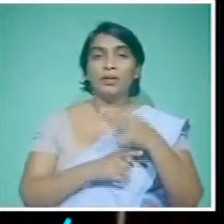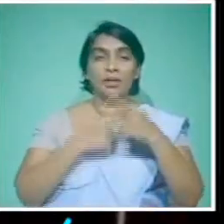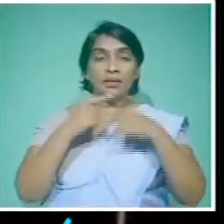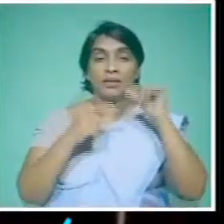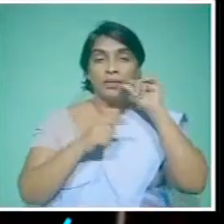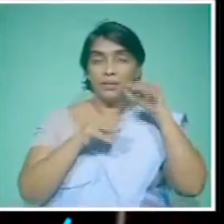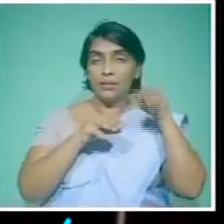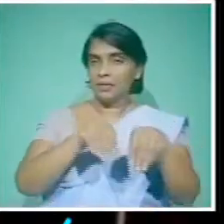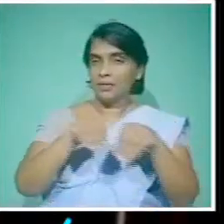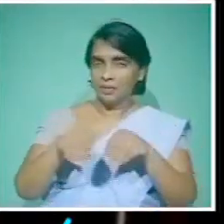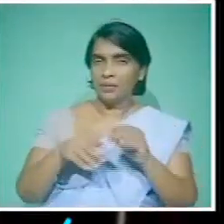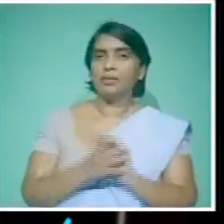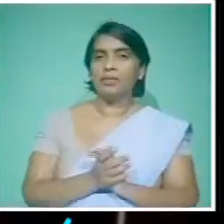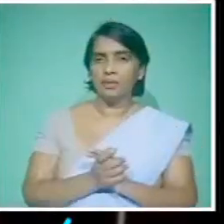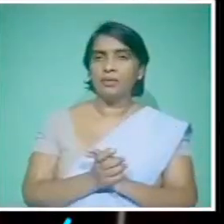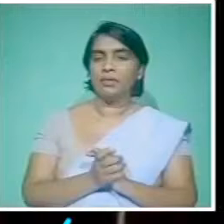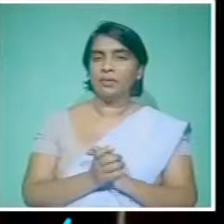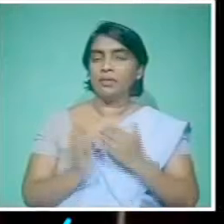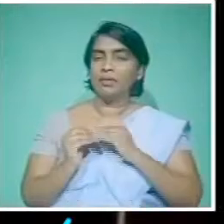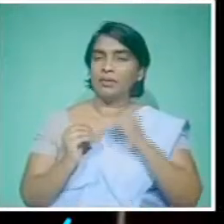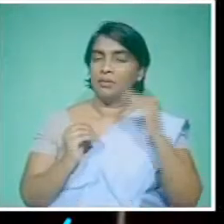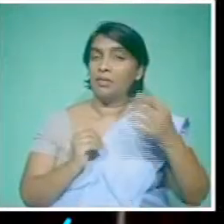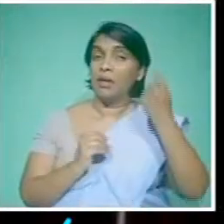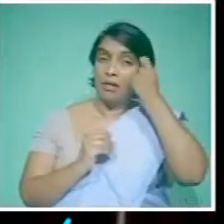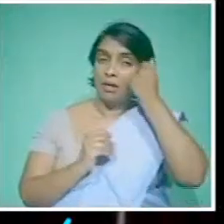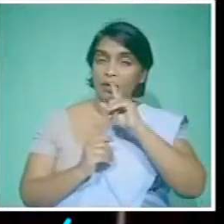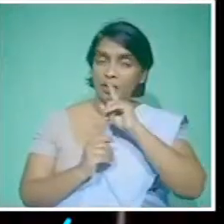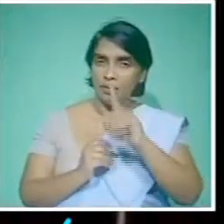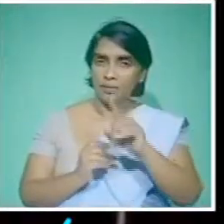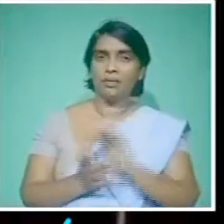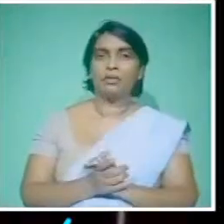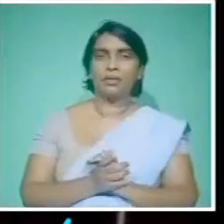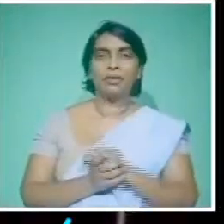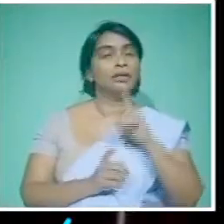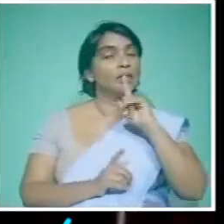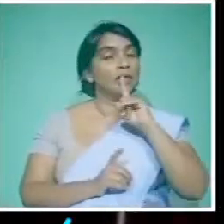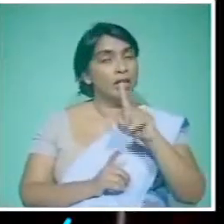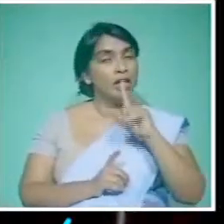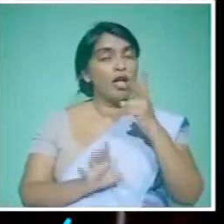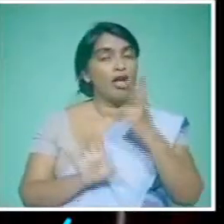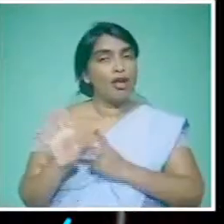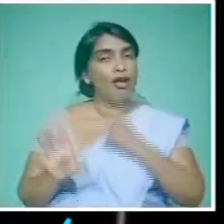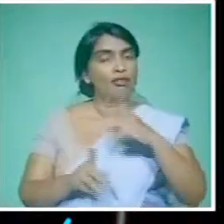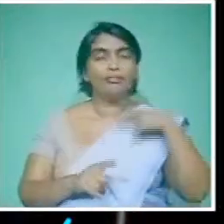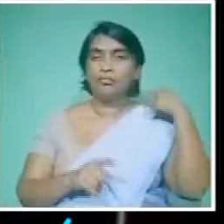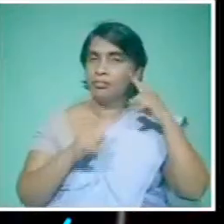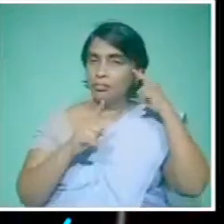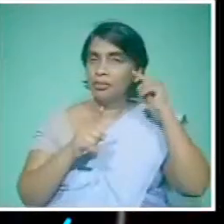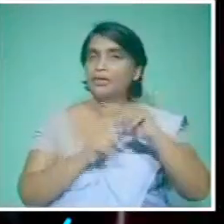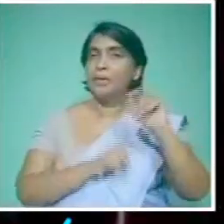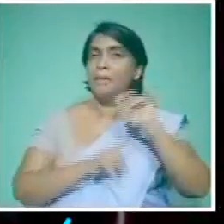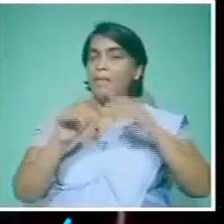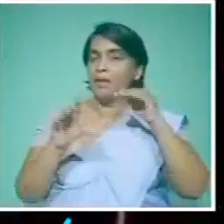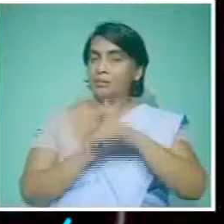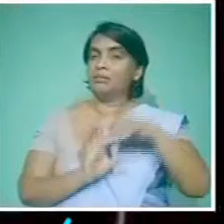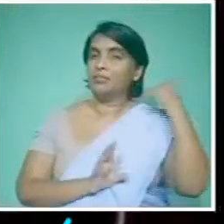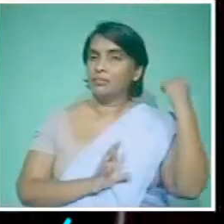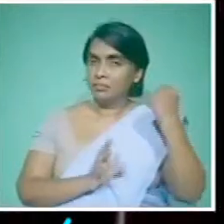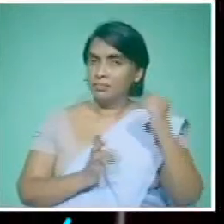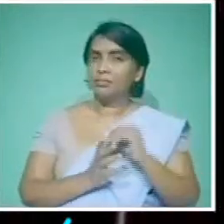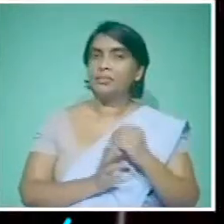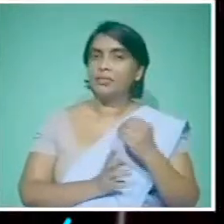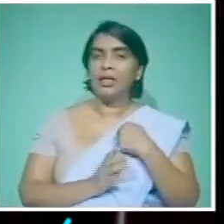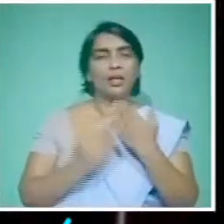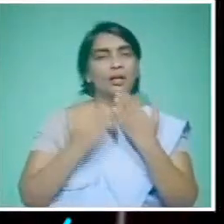වගාව ගැන මම කල්තැඹි මේ යෝජනා ගෙනාවා මම කතා කරා අවුරුදු දෙකක් තිස්සේ මේ පාර්ලිමේන්තුව තුල